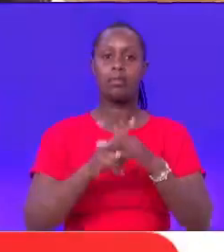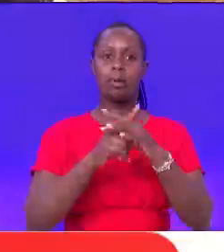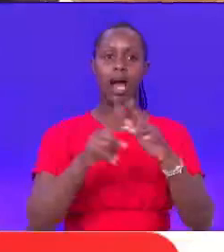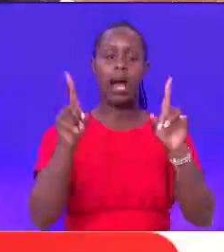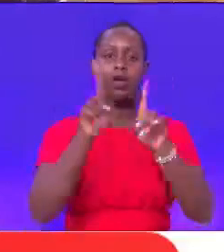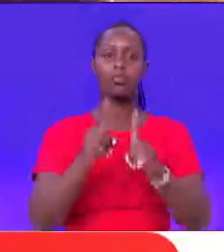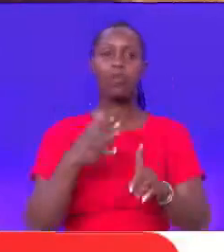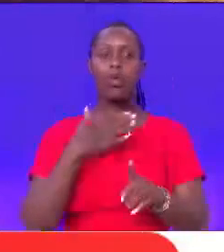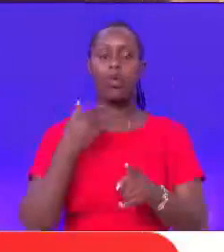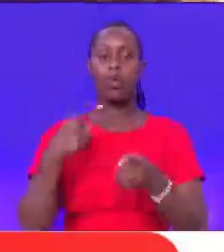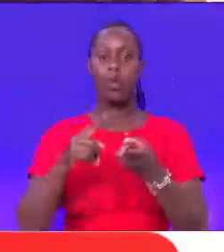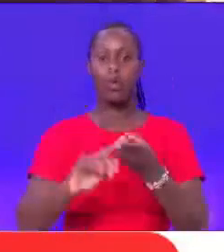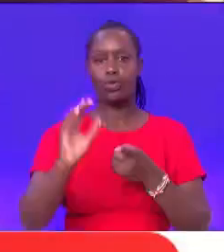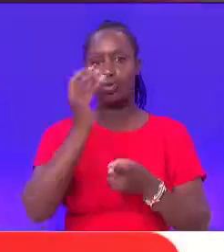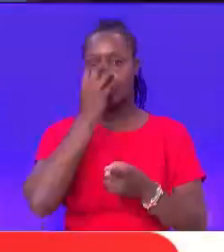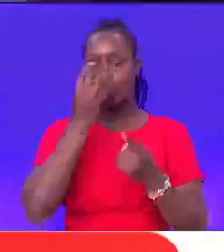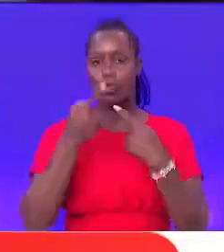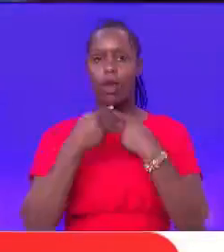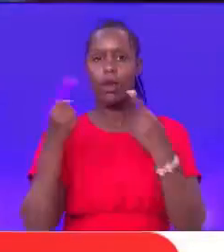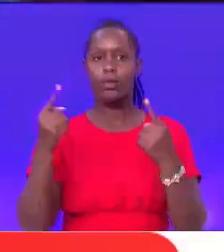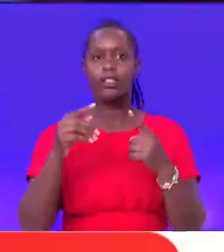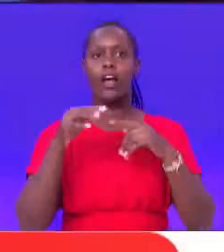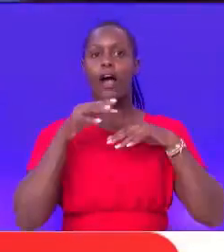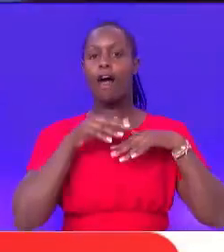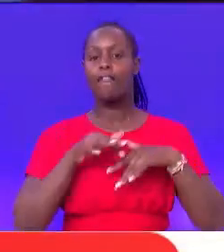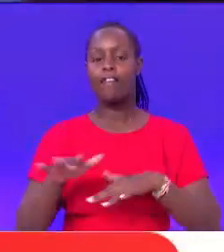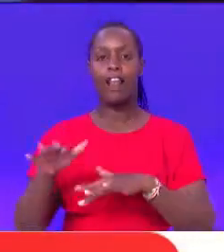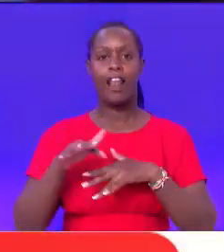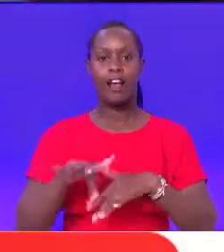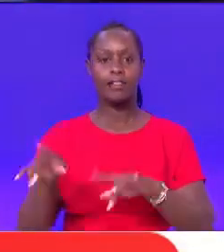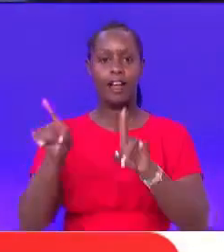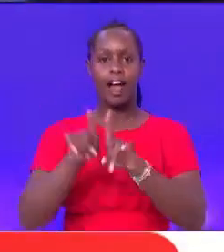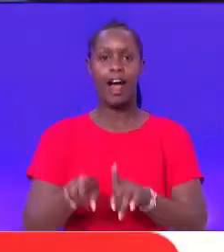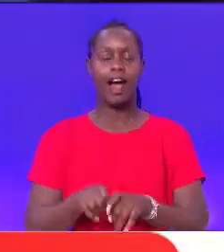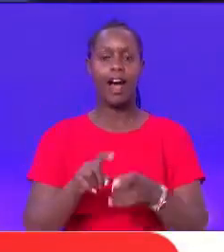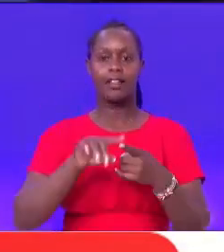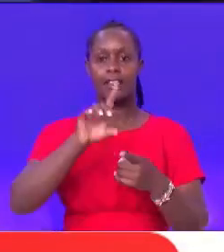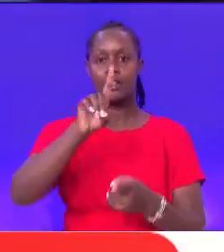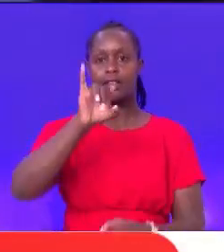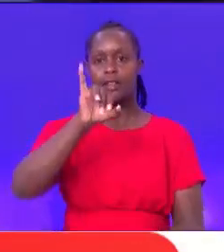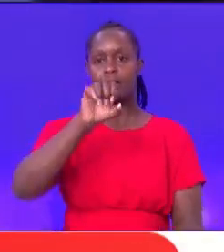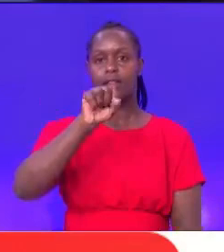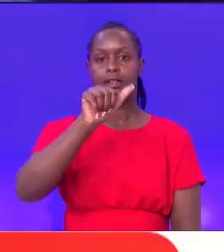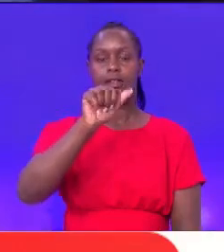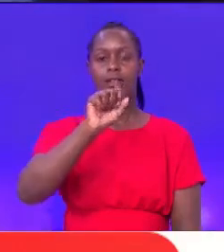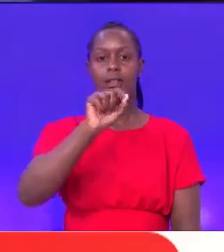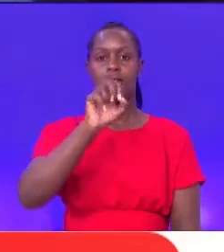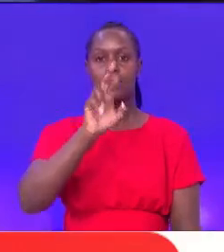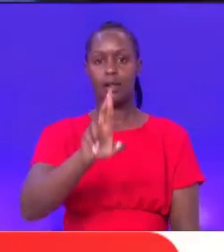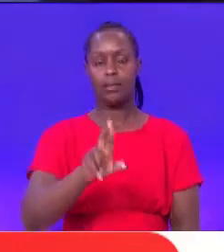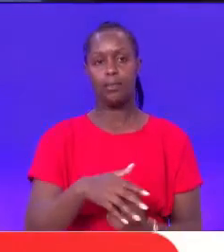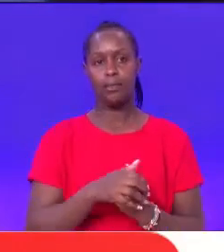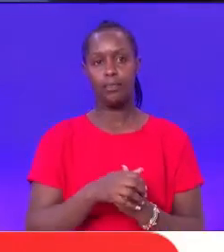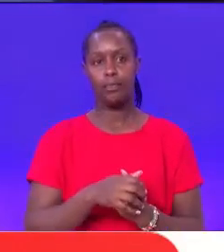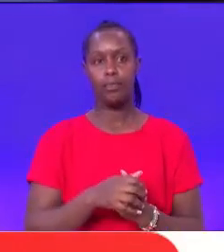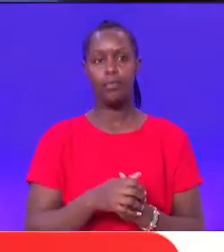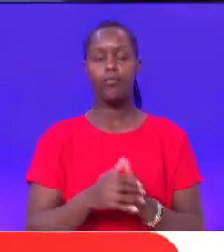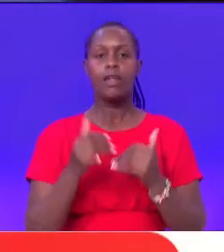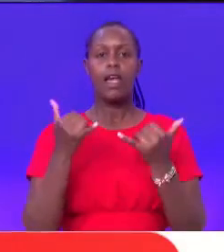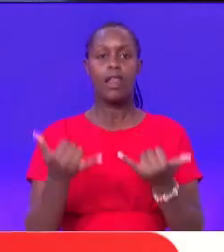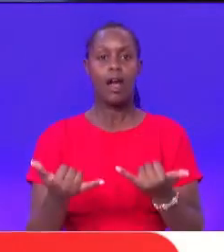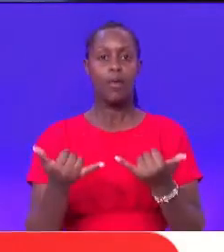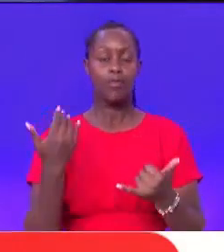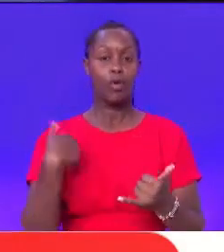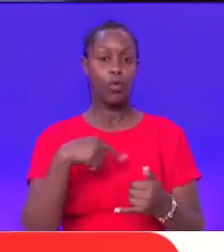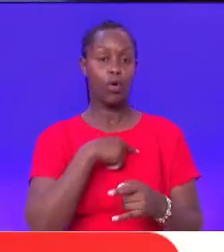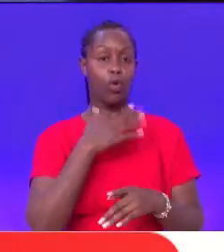mafuriko kama janga la kitaifa. Tunataka tuulize serikali ya Kenya Kwanza ya